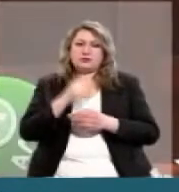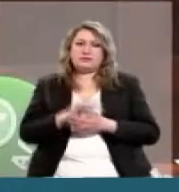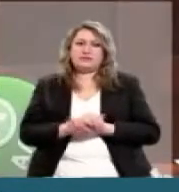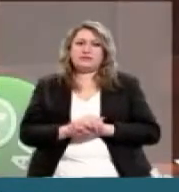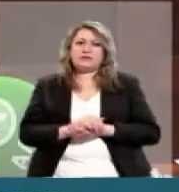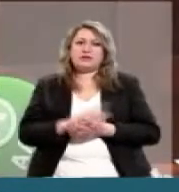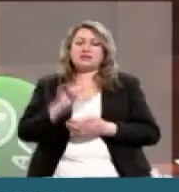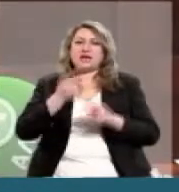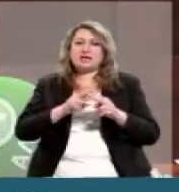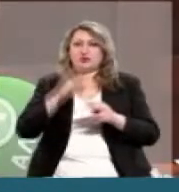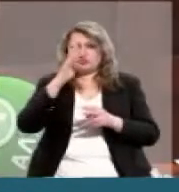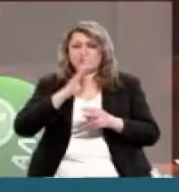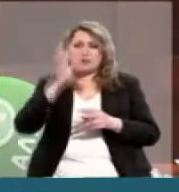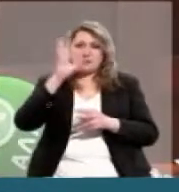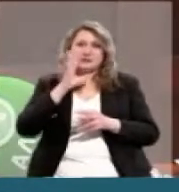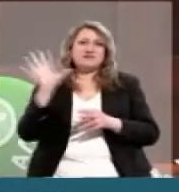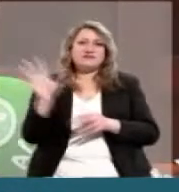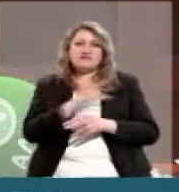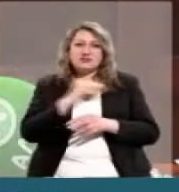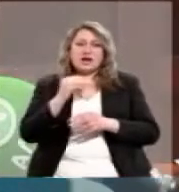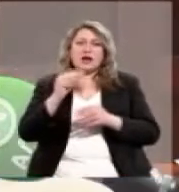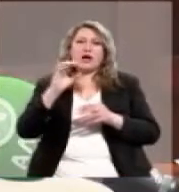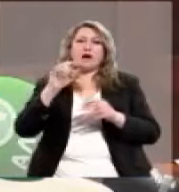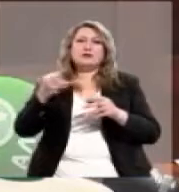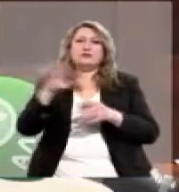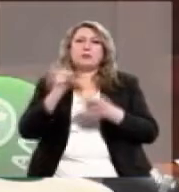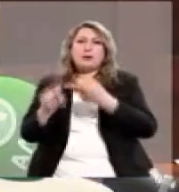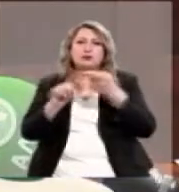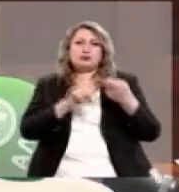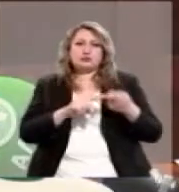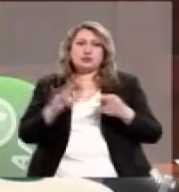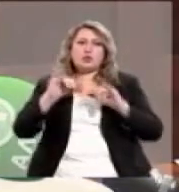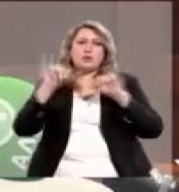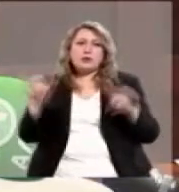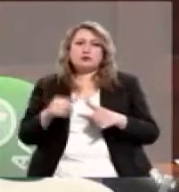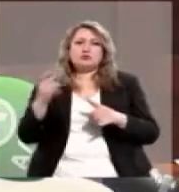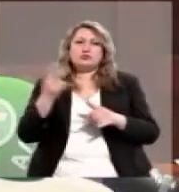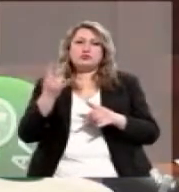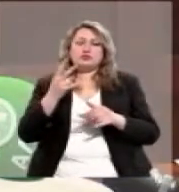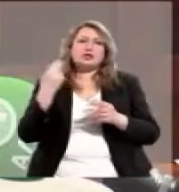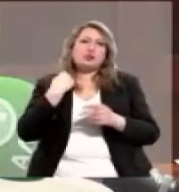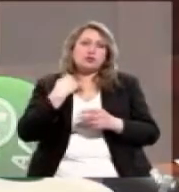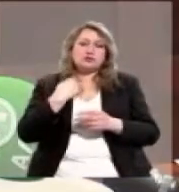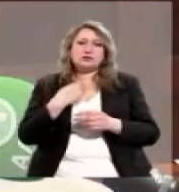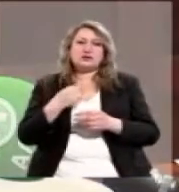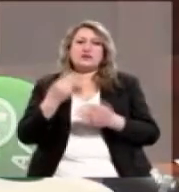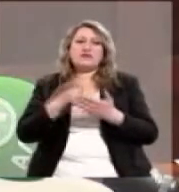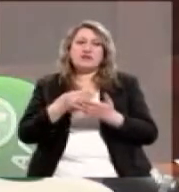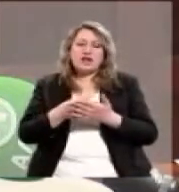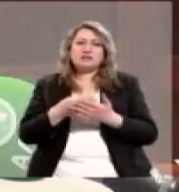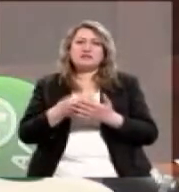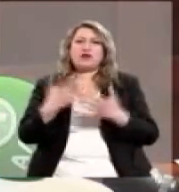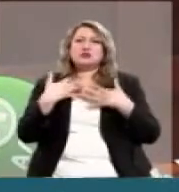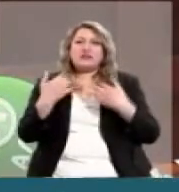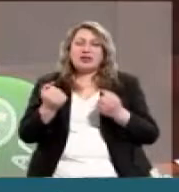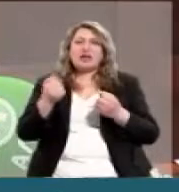эти 4-5 месяцев все абонентские службы надо подключить. Уменьшить надо кредиторскую задолженность. Финансовое